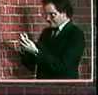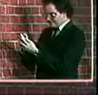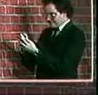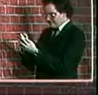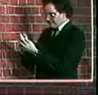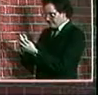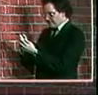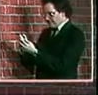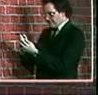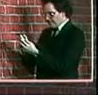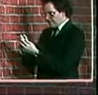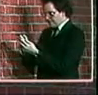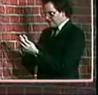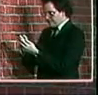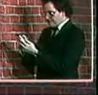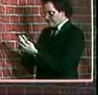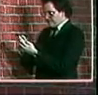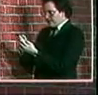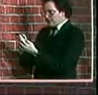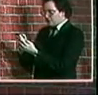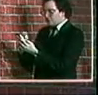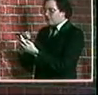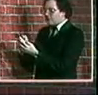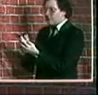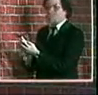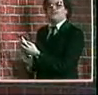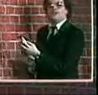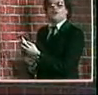karneval. Csekettesen, cesta do harneval.